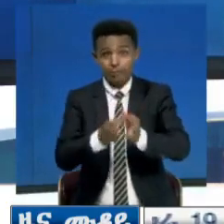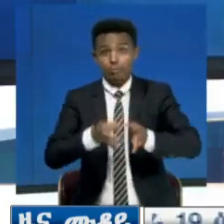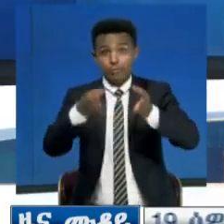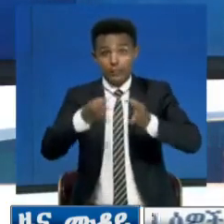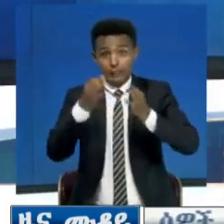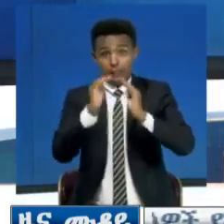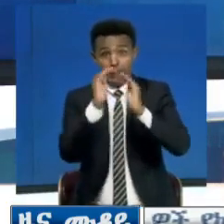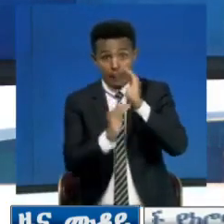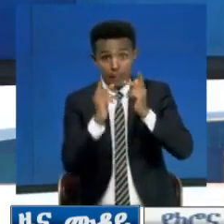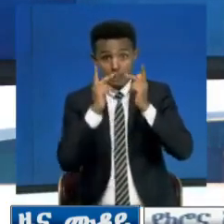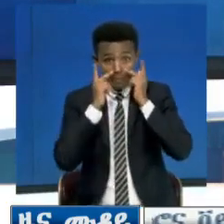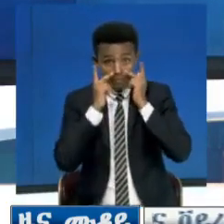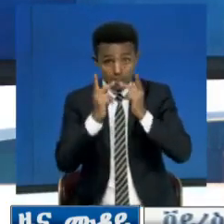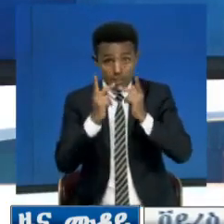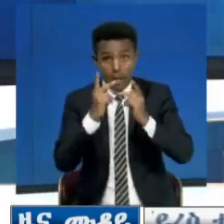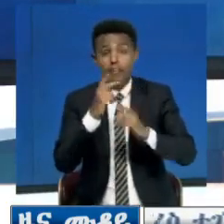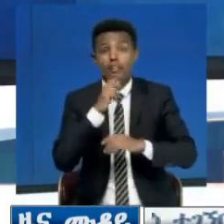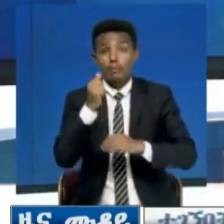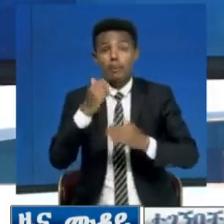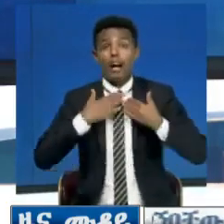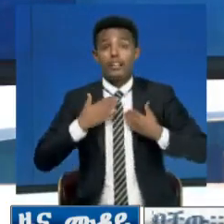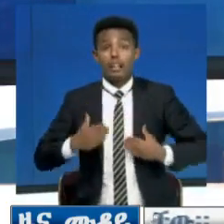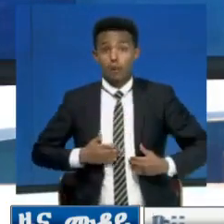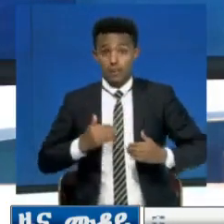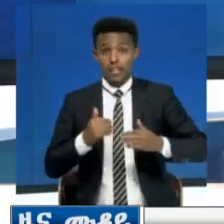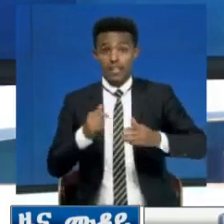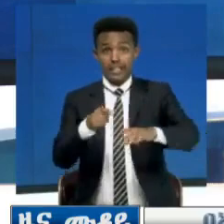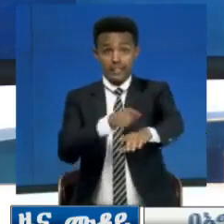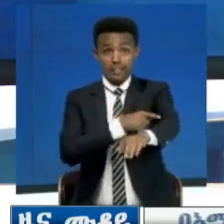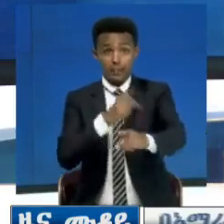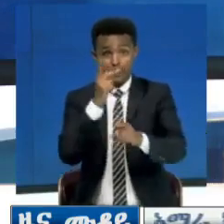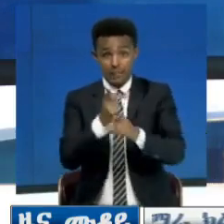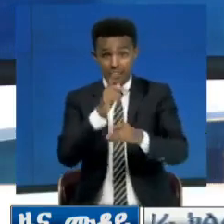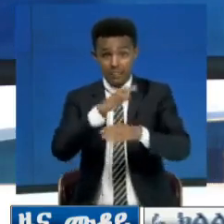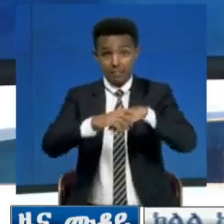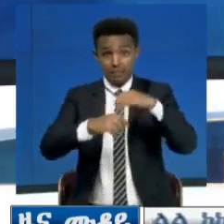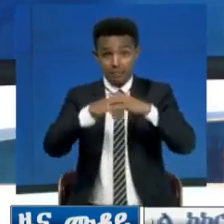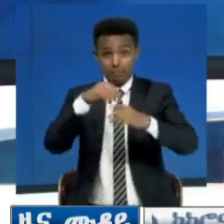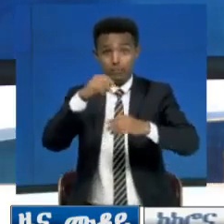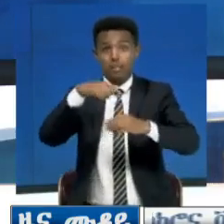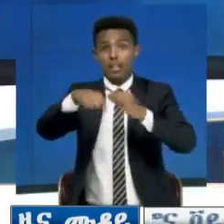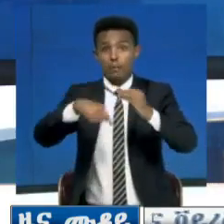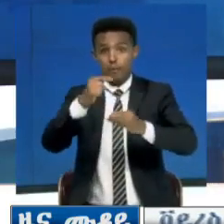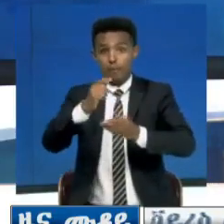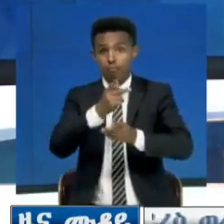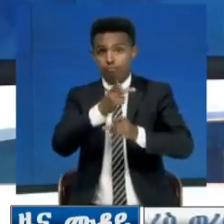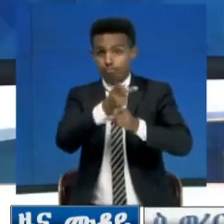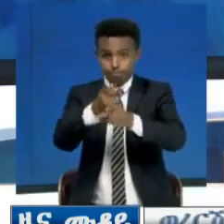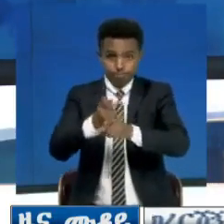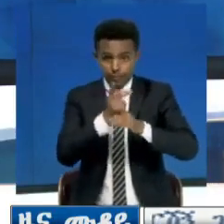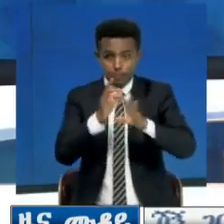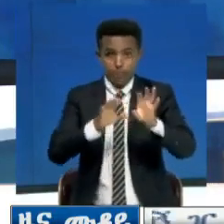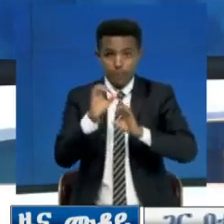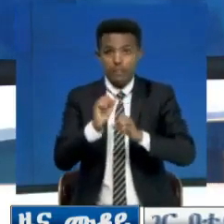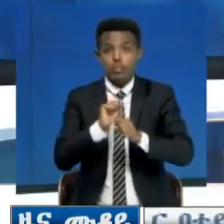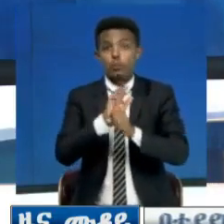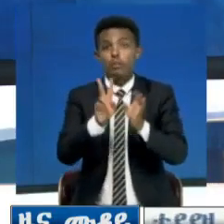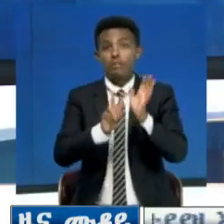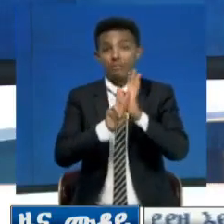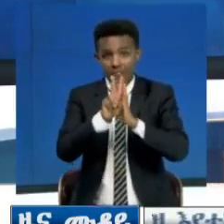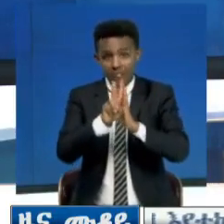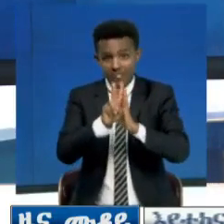አይታይም። የአካላዊ ርቀትን በመጠበቅና የጅና አካባቢ ንጽህናን በመጠበቅ የኮሮና ቫይረስ ወረርሽኝን እንድንከላከል